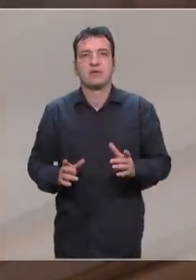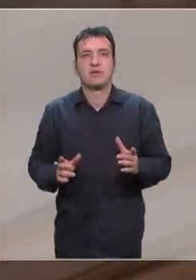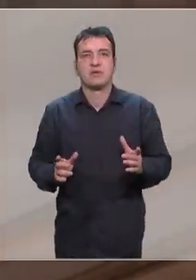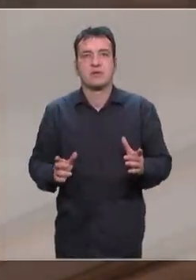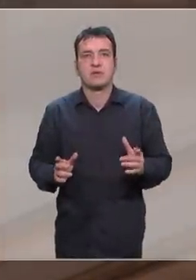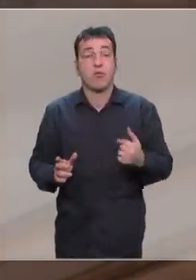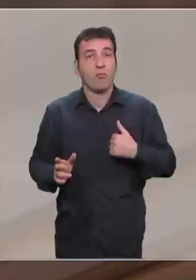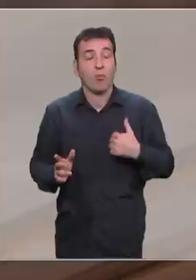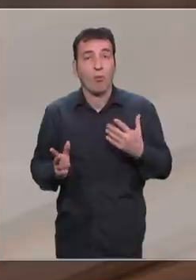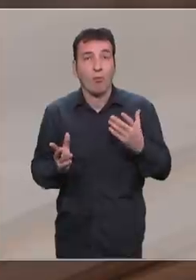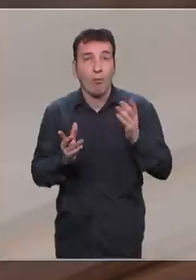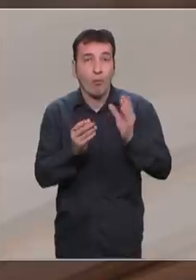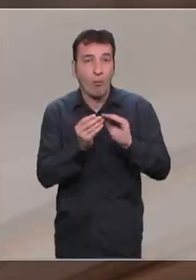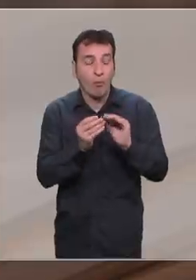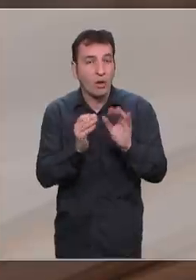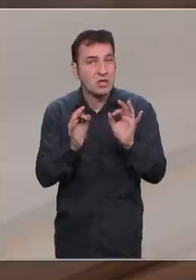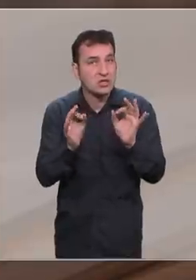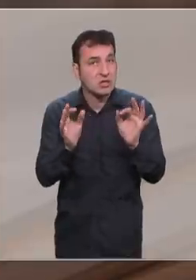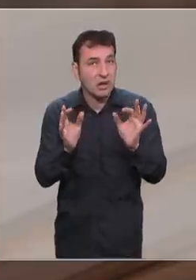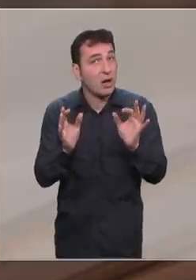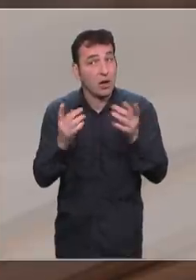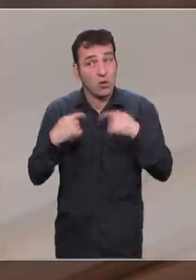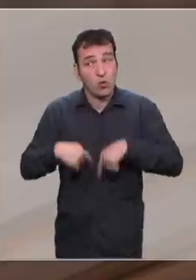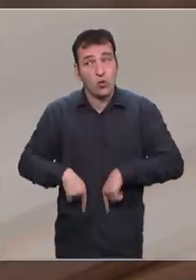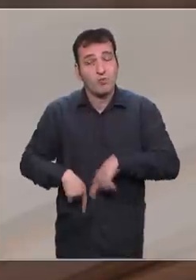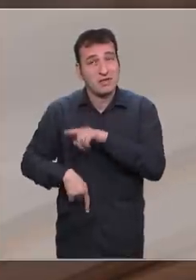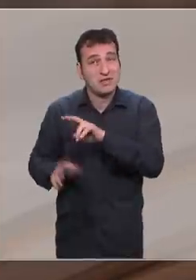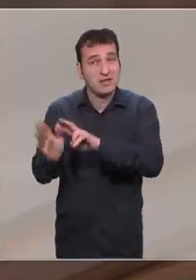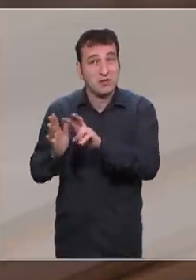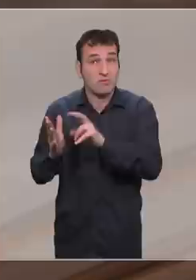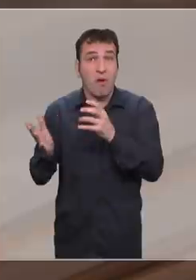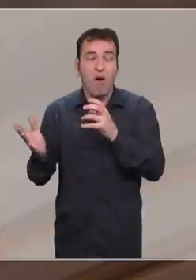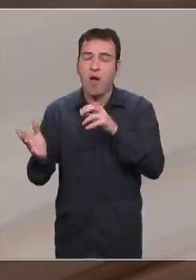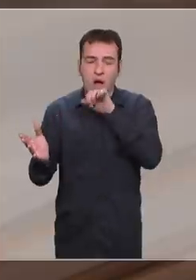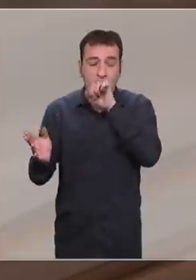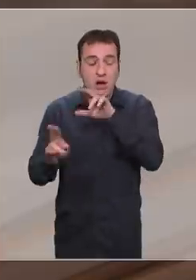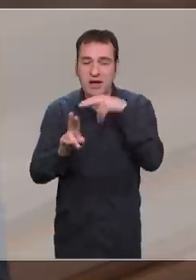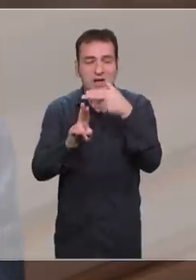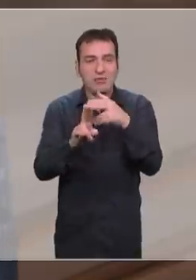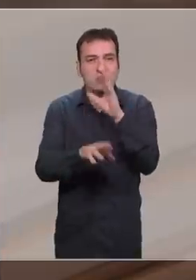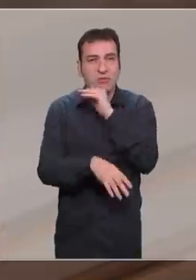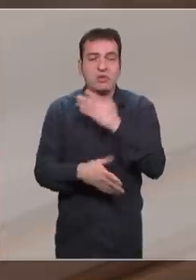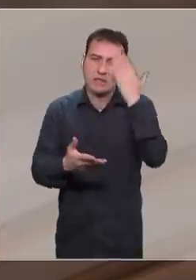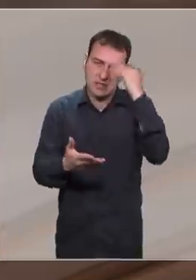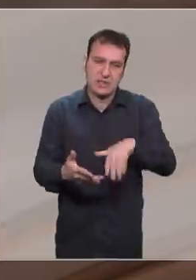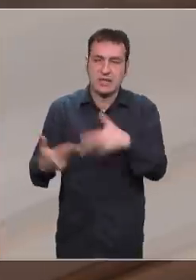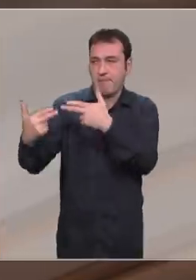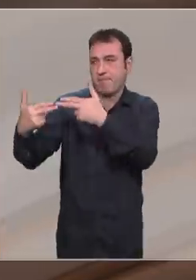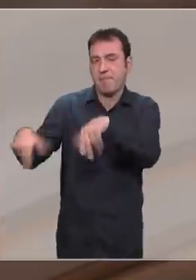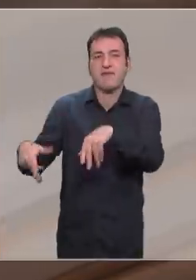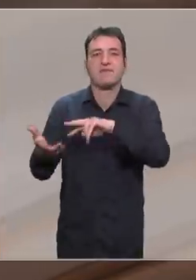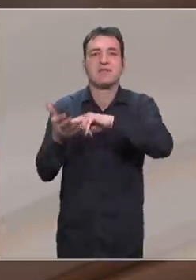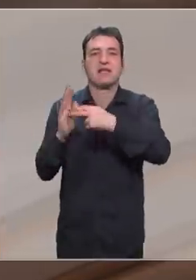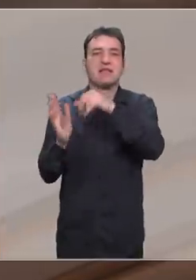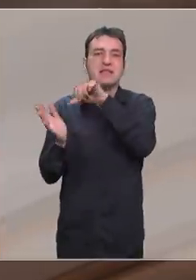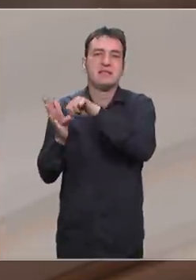Je n'ai aucun doute sur le fait que Clément Beaune aurait adoré vous répondre cet après-midi. Vous savez qu'il est en train d'inaugurer le Technicentre du Loiret et